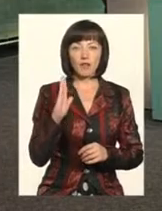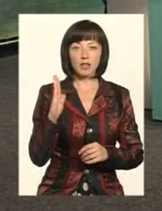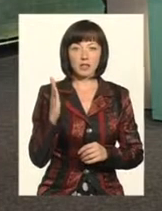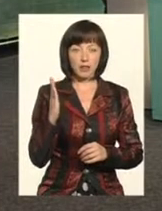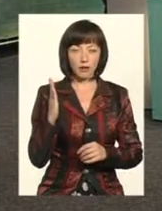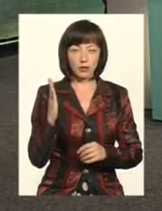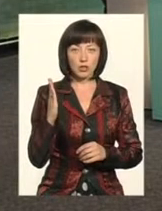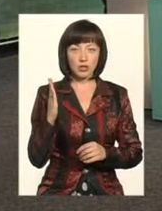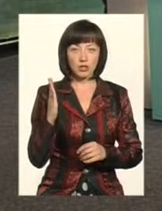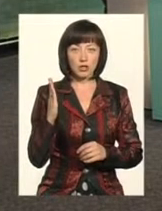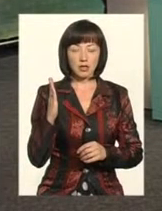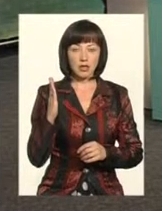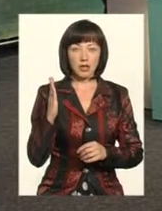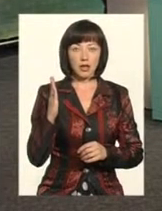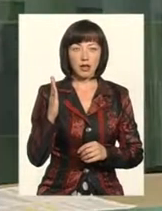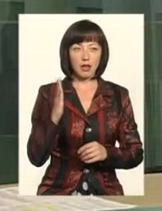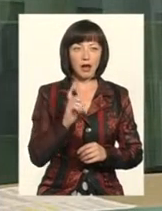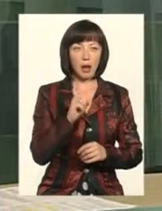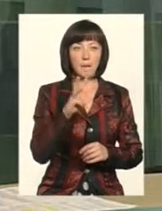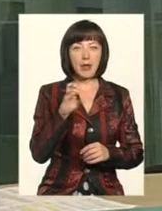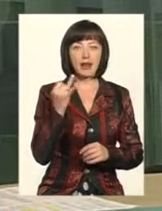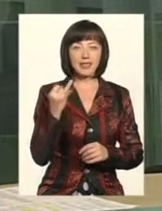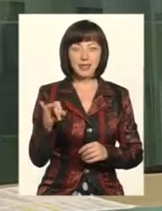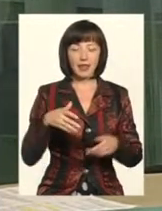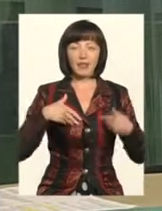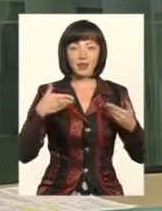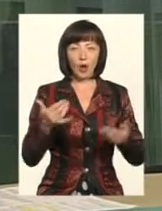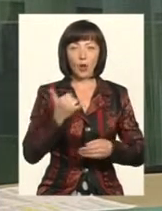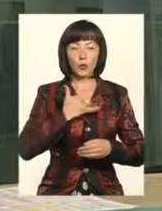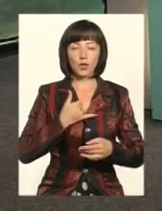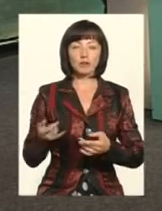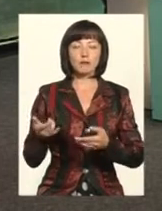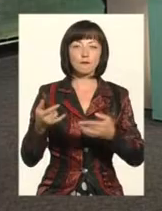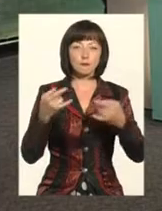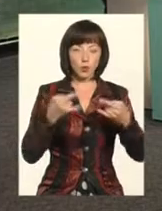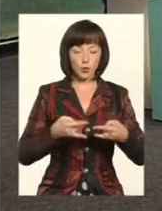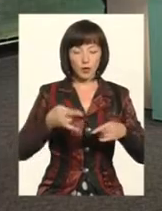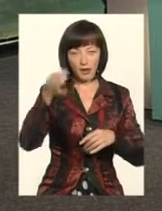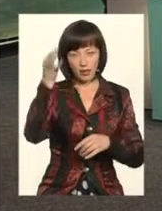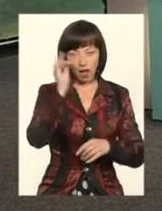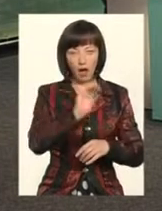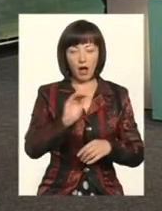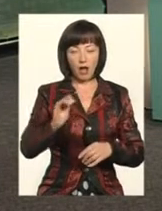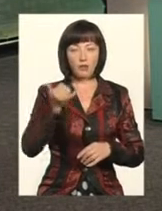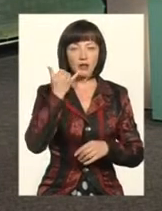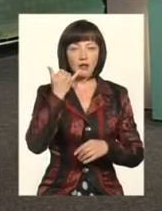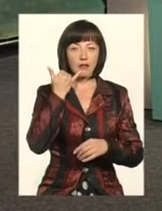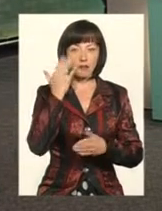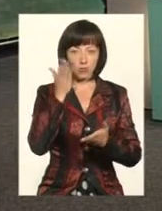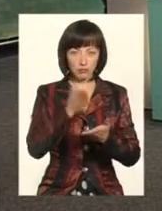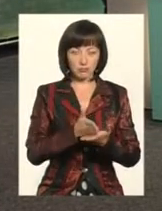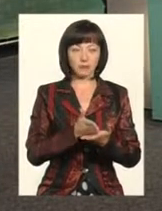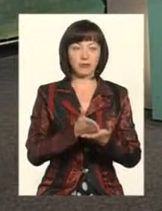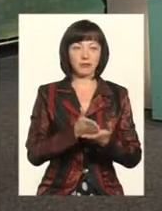Владиславовичем Хмельницьким. Вітаю вас у нашій студії. Нагадую, що насамперед телефонні дзвінки, тому